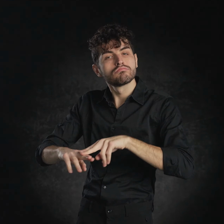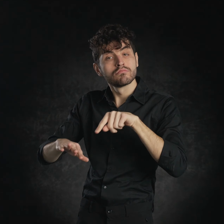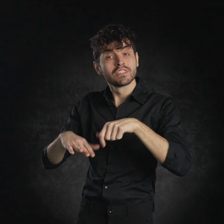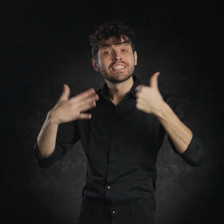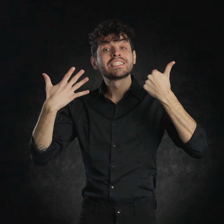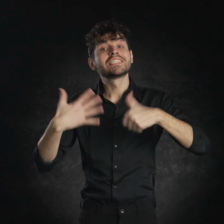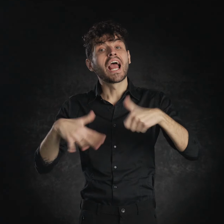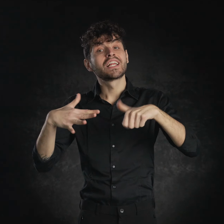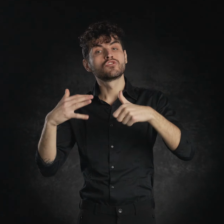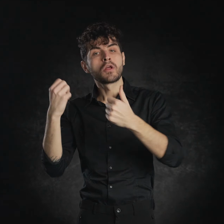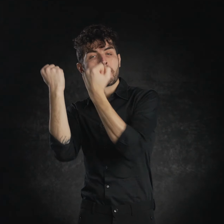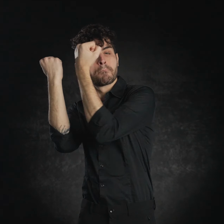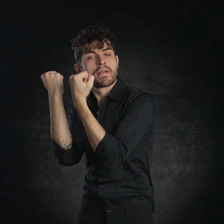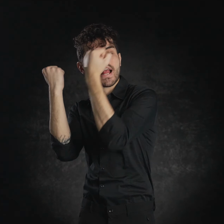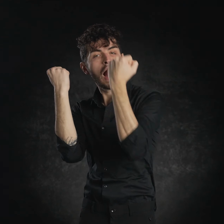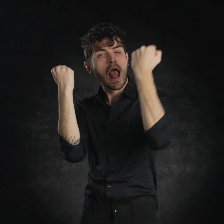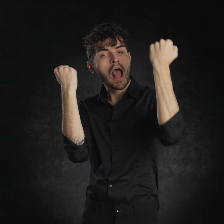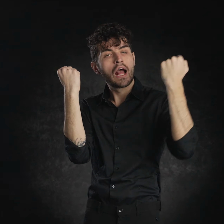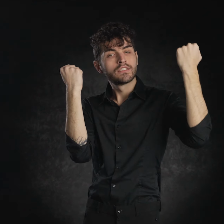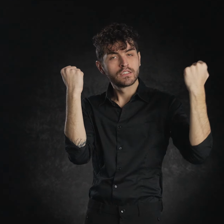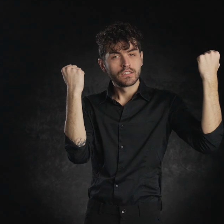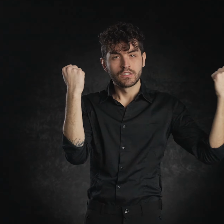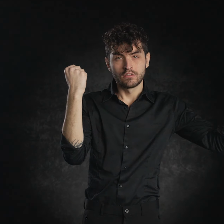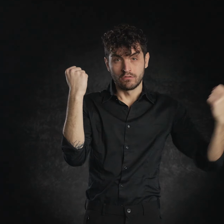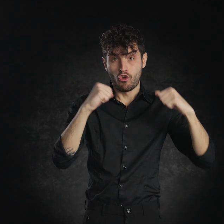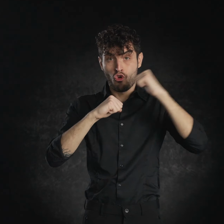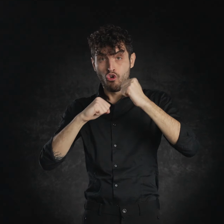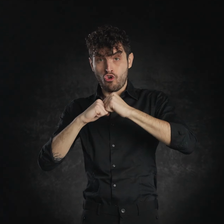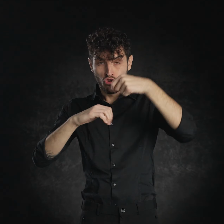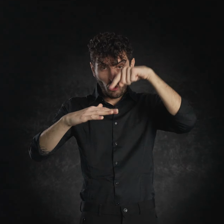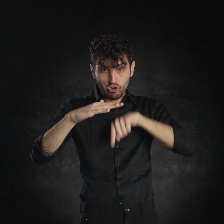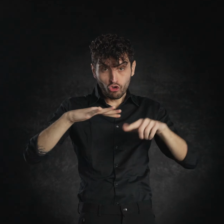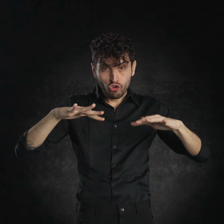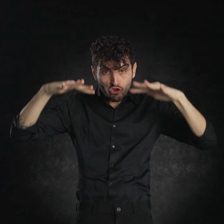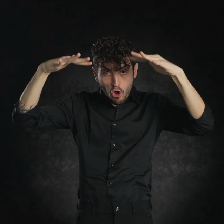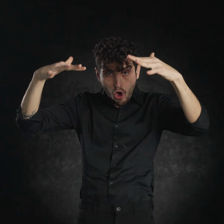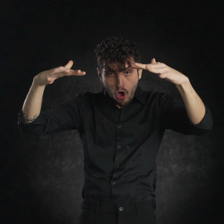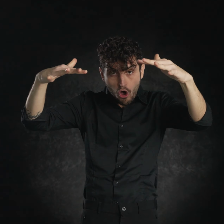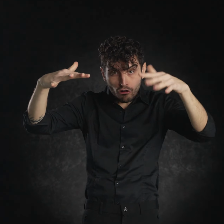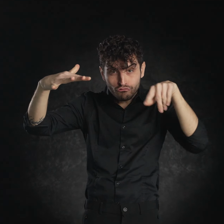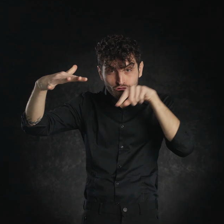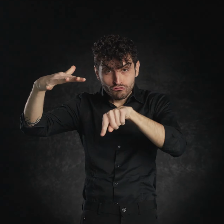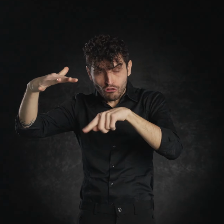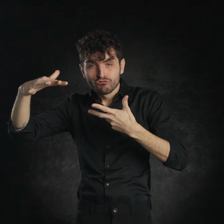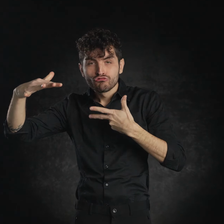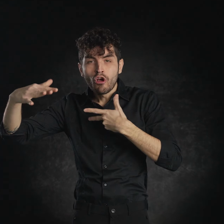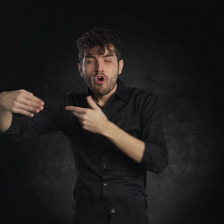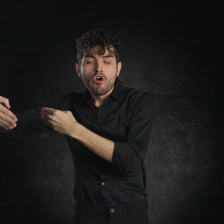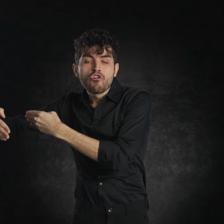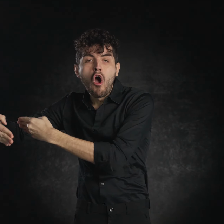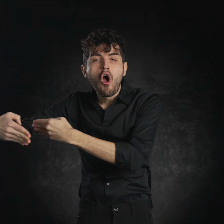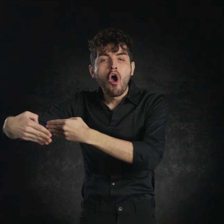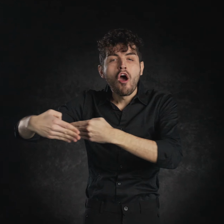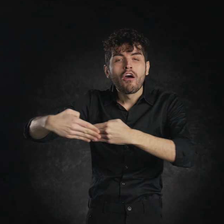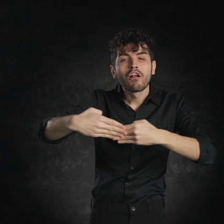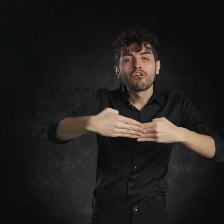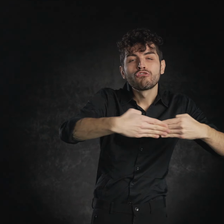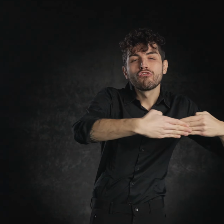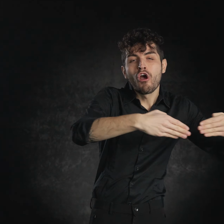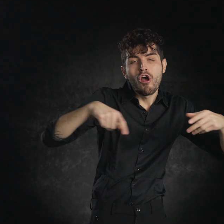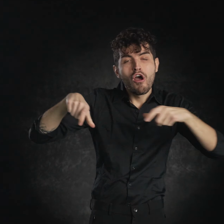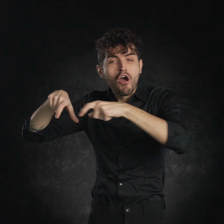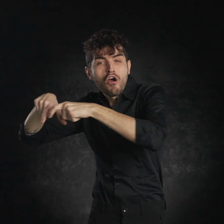una corte scavata nella roccia questi 16 pilastri delimitavano poi un corridoio interno E da